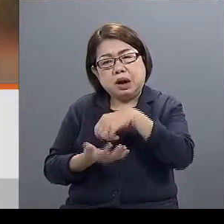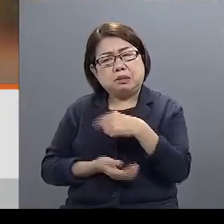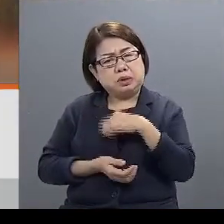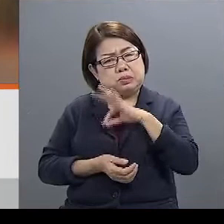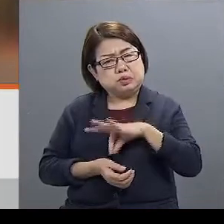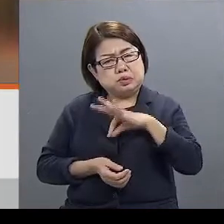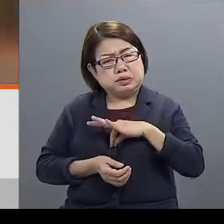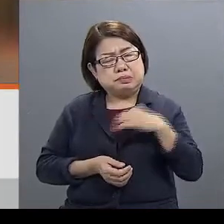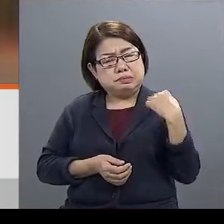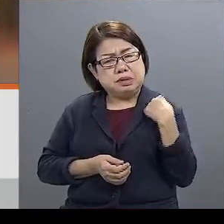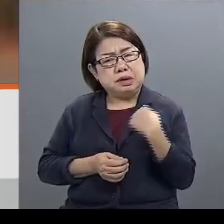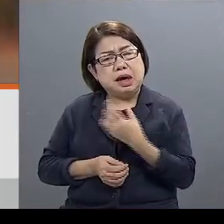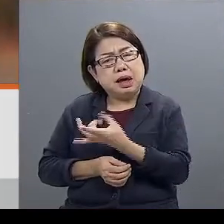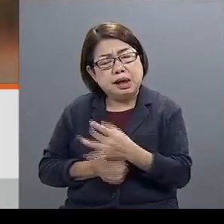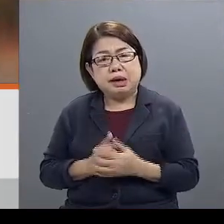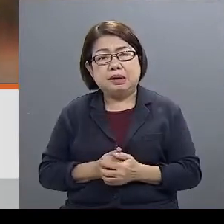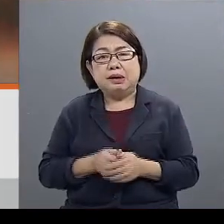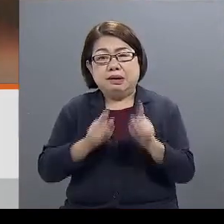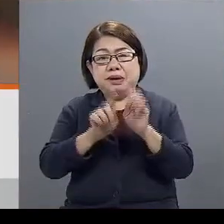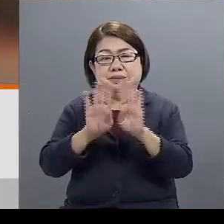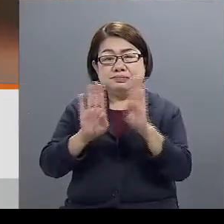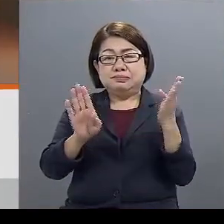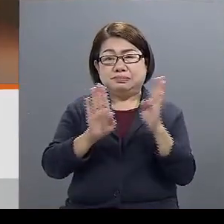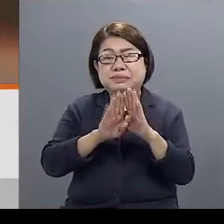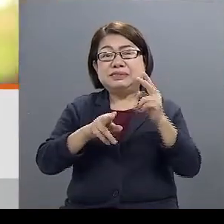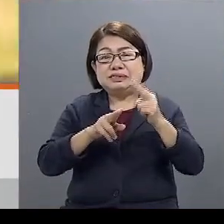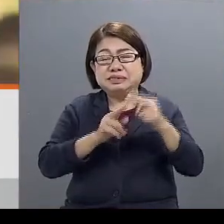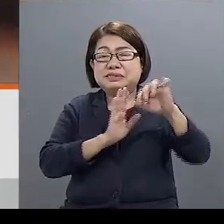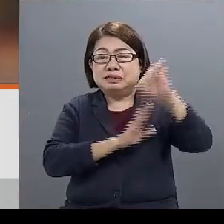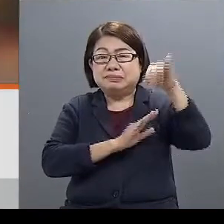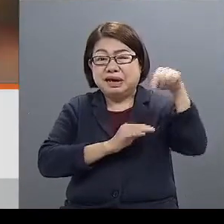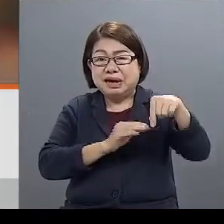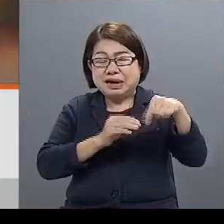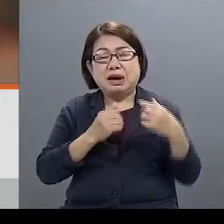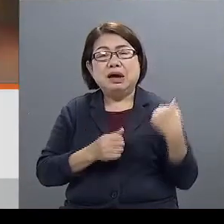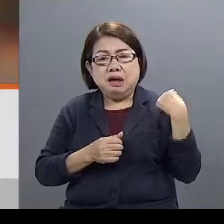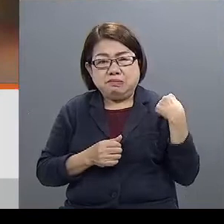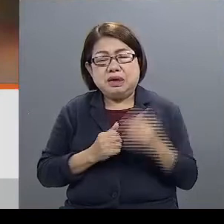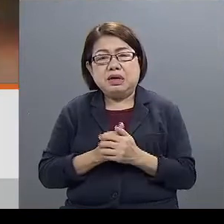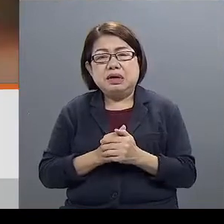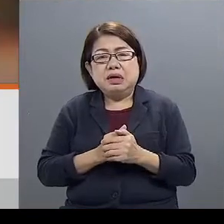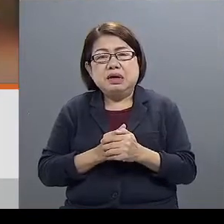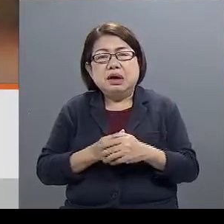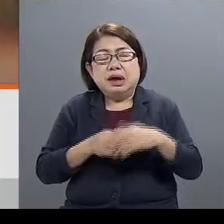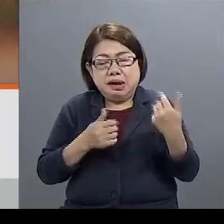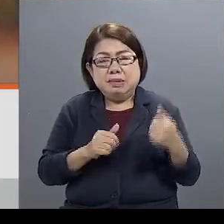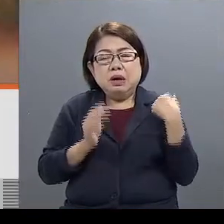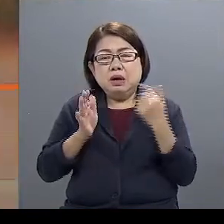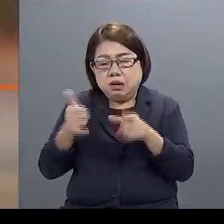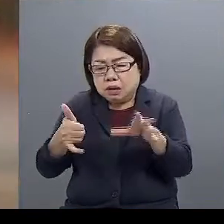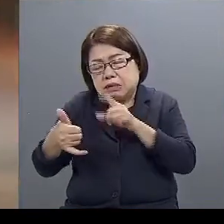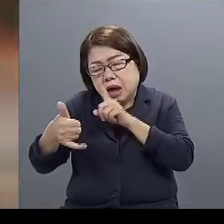างเช่นเมื่อกี้ที่ประตูเชียงใหม่ก็มีอาการเจ็บป่วย2รายนะครับรายนึงก็อา